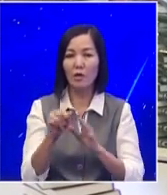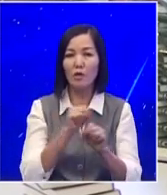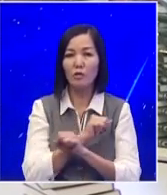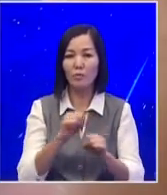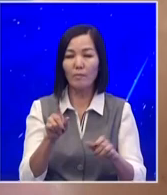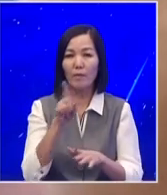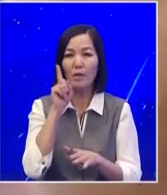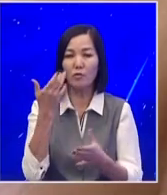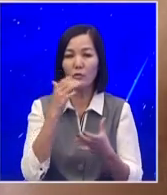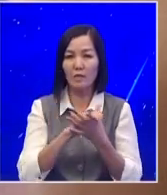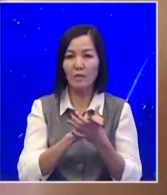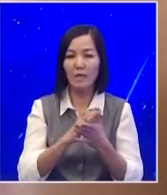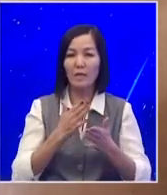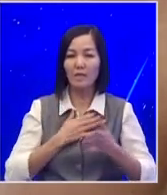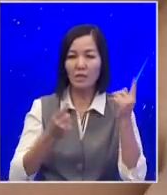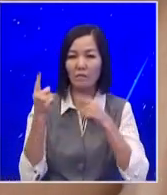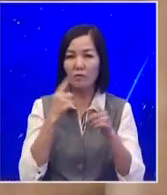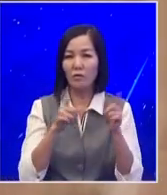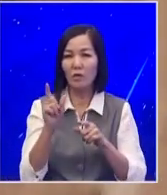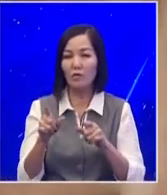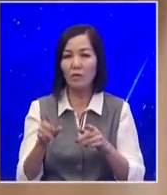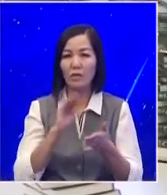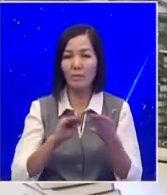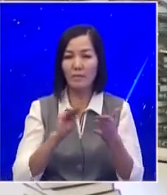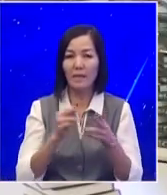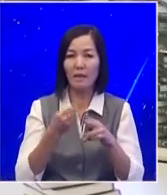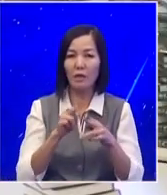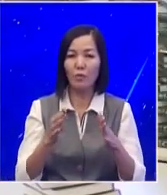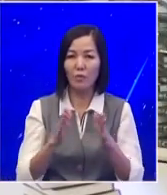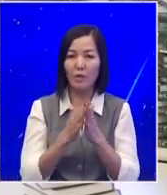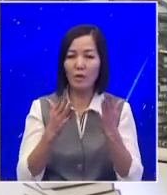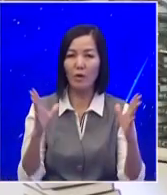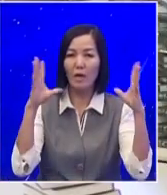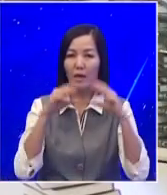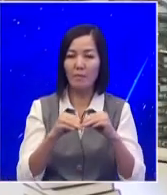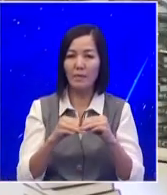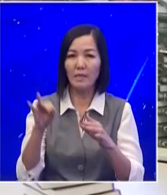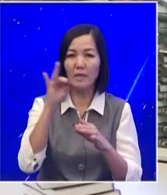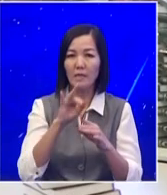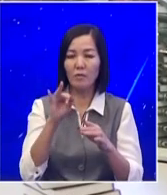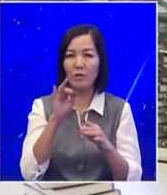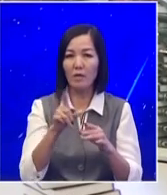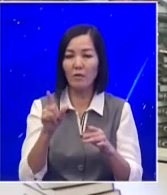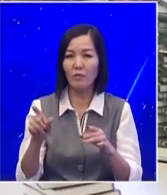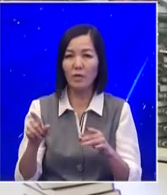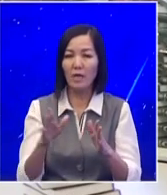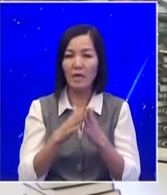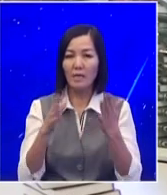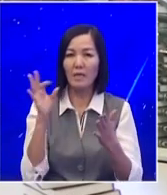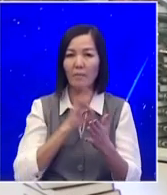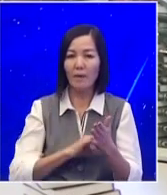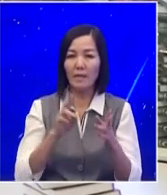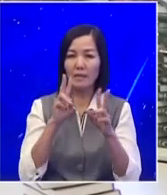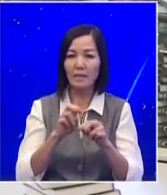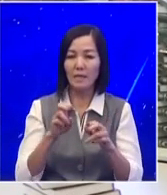чтобы молодежь знала наших творческих деятелей, я и написал эту книгу, в которой объединил часть истории этих людей. Книга будет полезна